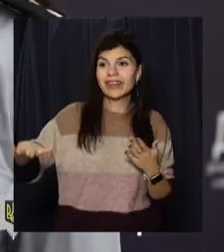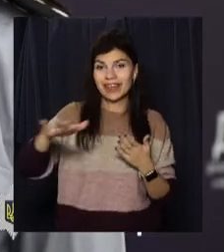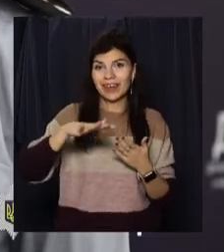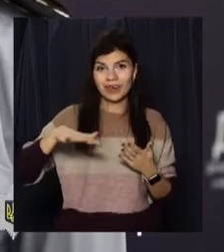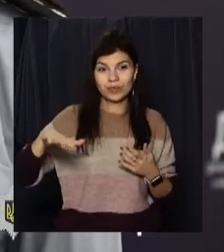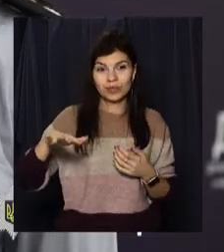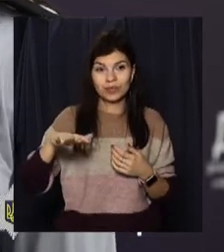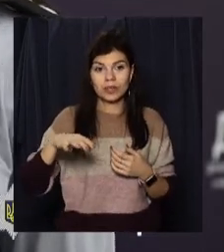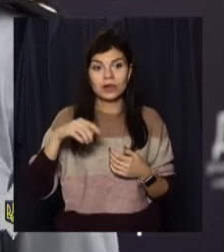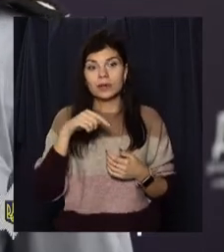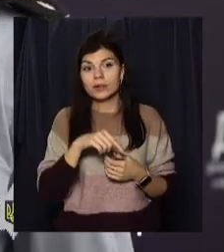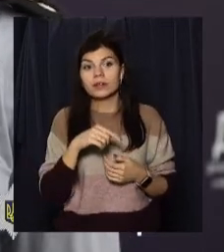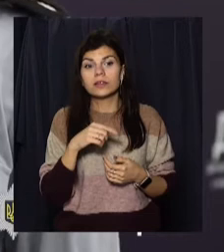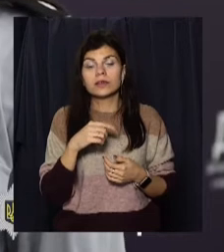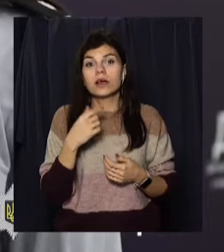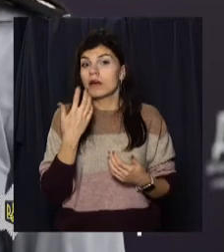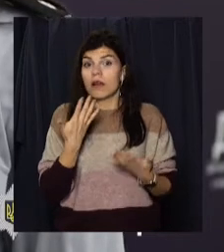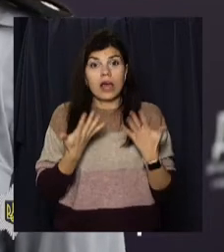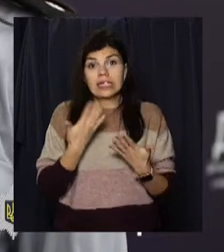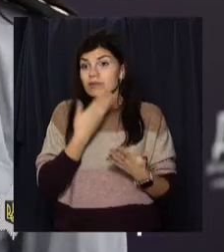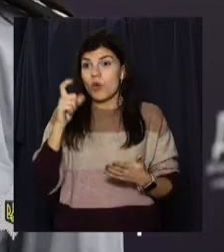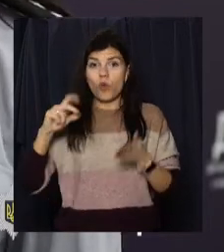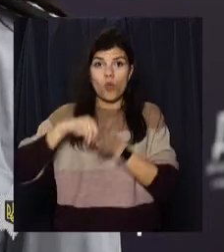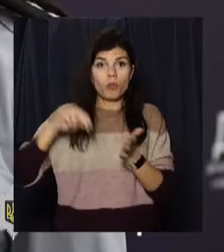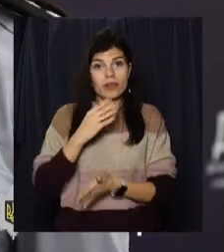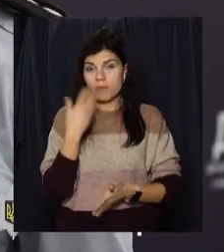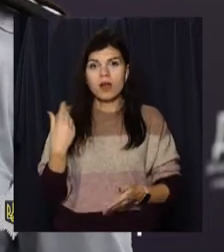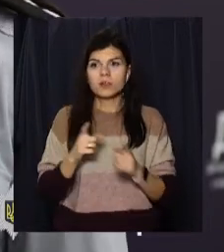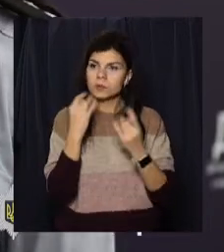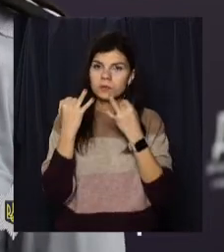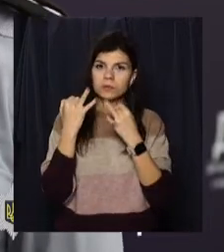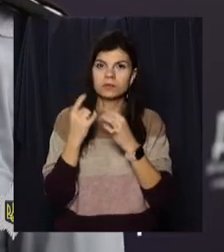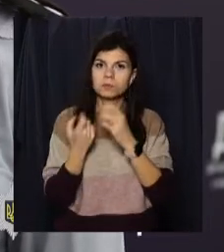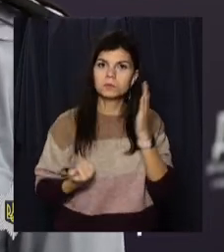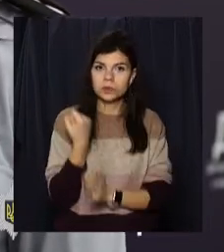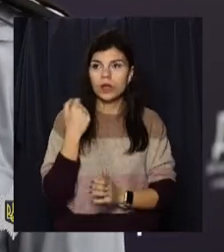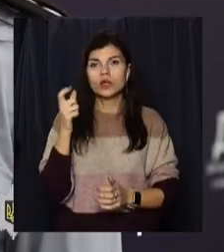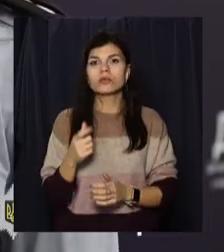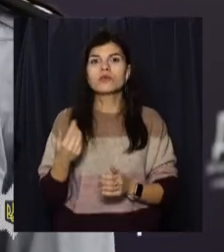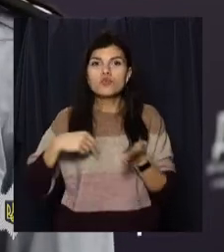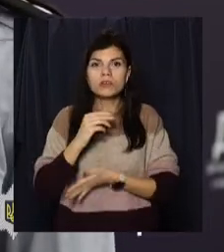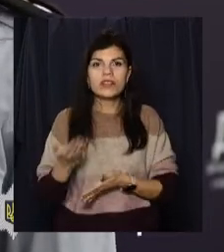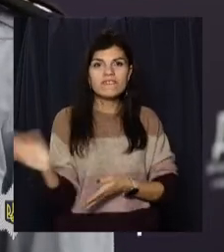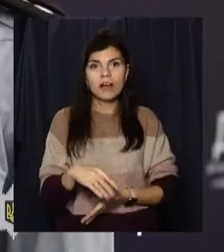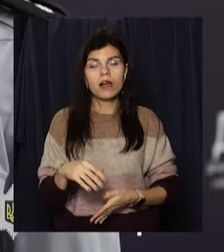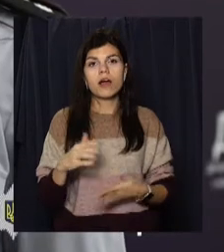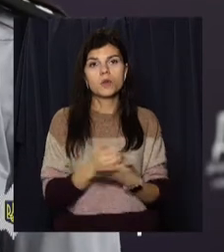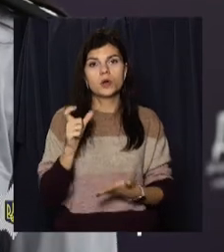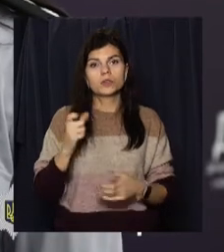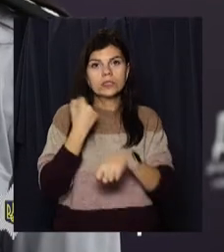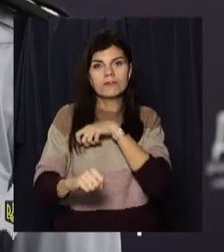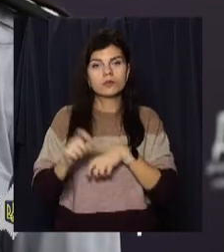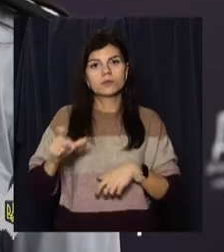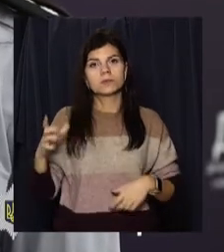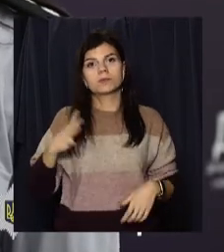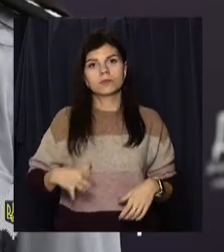території, вони здійснюють психологічний та фізичний тиск. Крім того, щодоби члени групи звітували перед своїми бухгалтерами